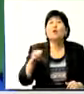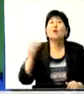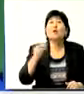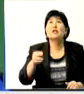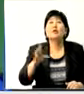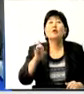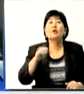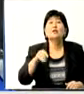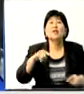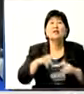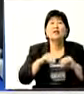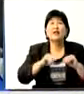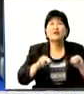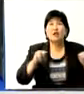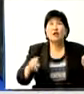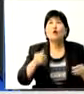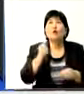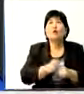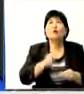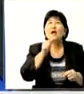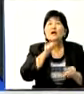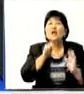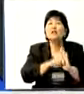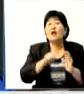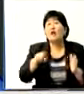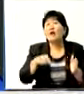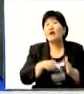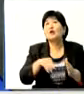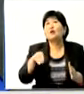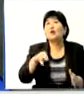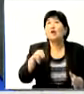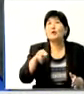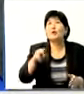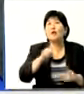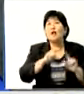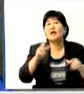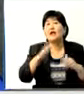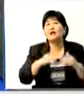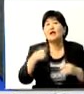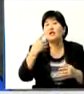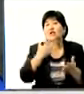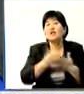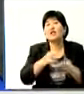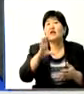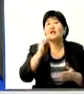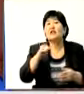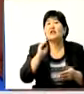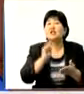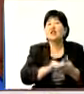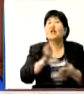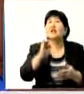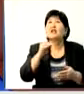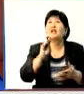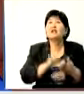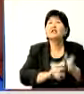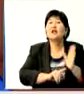пәнінің мұғалімі. Ол бұл жарыста веб-сайт жасау қабілетін сынап көрді. Қаламыздағы Торғай Петрол мекемесін мысалға алып, жеке сайтын жасап шыққан. Сайт жасауды